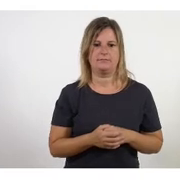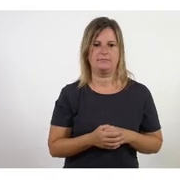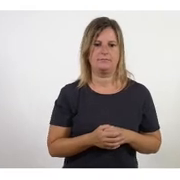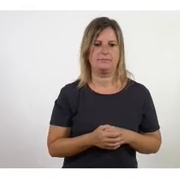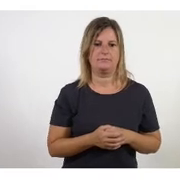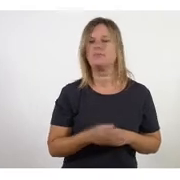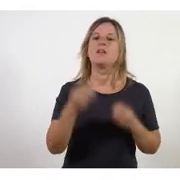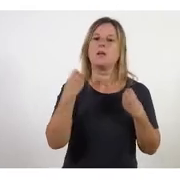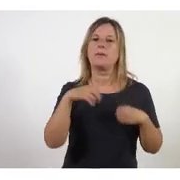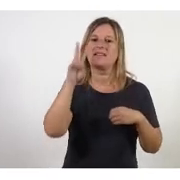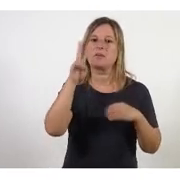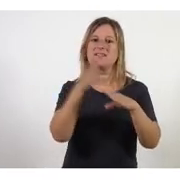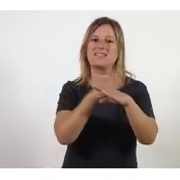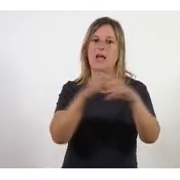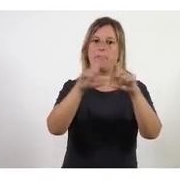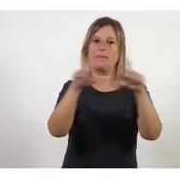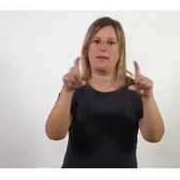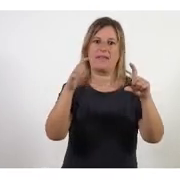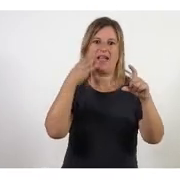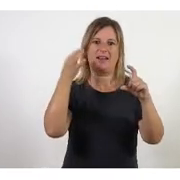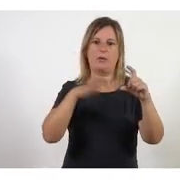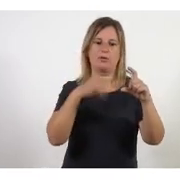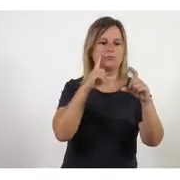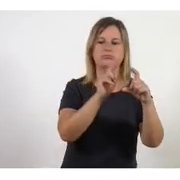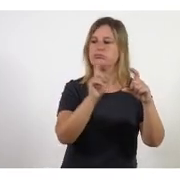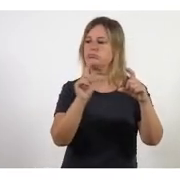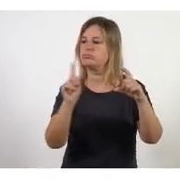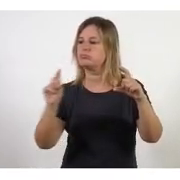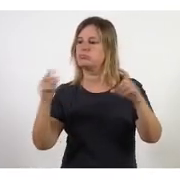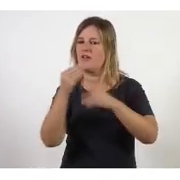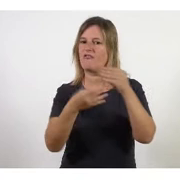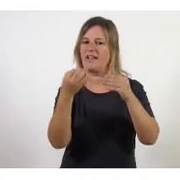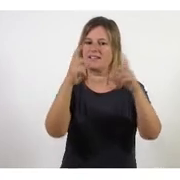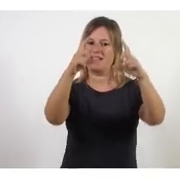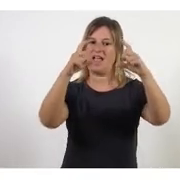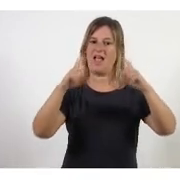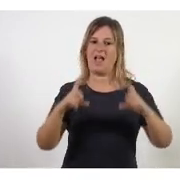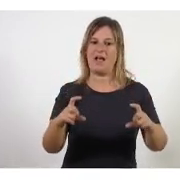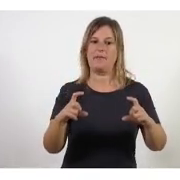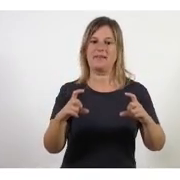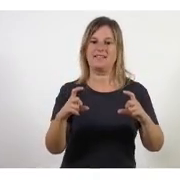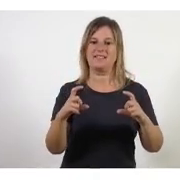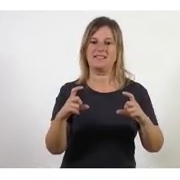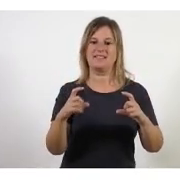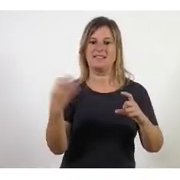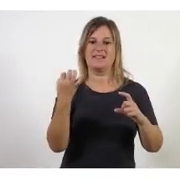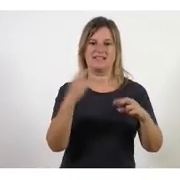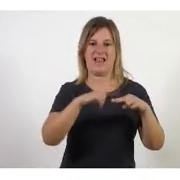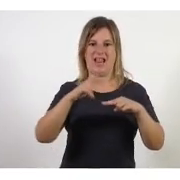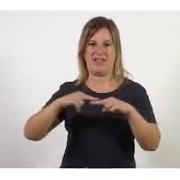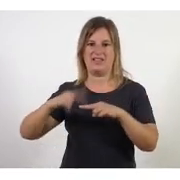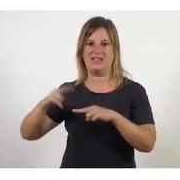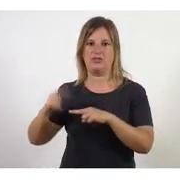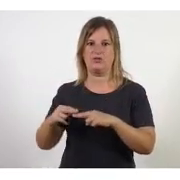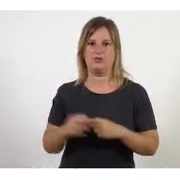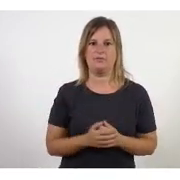Aquesta vista prèvia, ja us dic, és en temps real, tu vas clicant i podràs anar veient el que estàs fent. A la part inferior tenim és pròpiament la taula d'edició. A